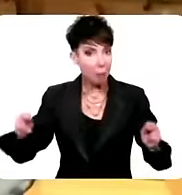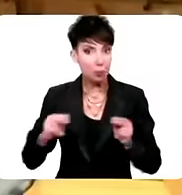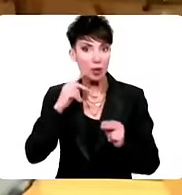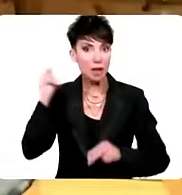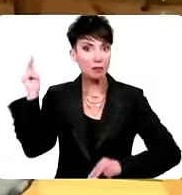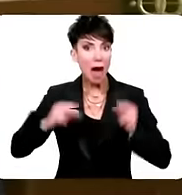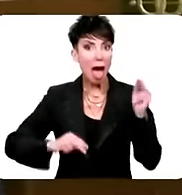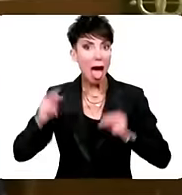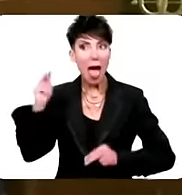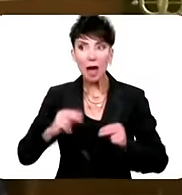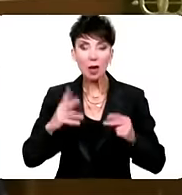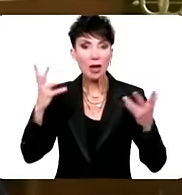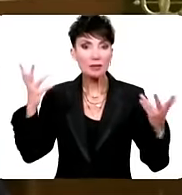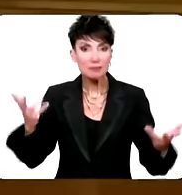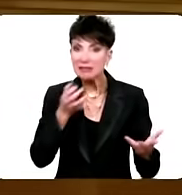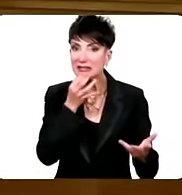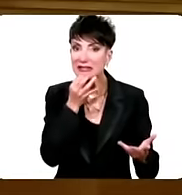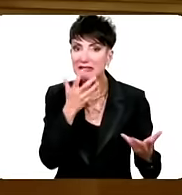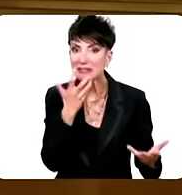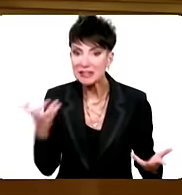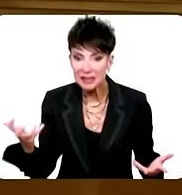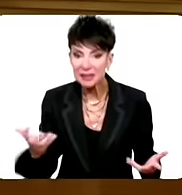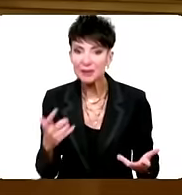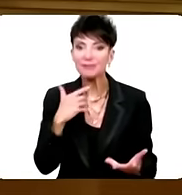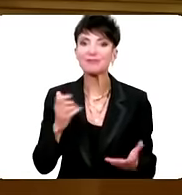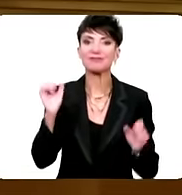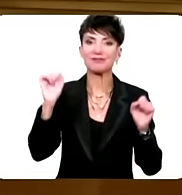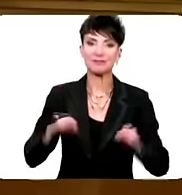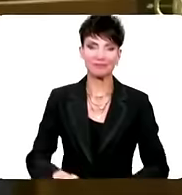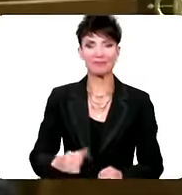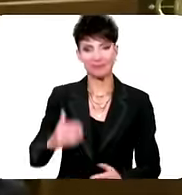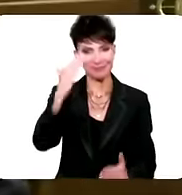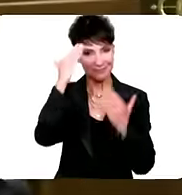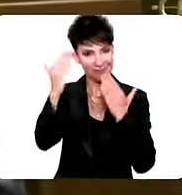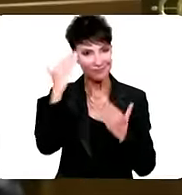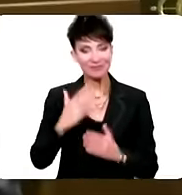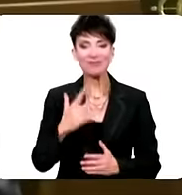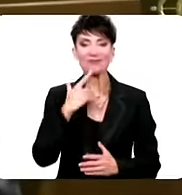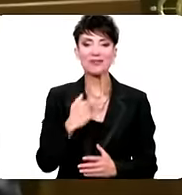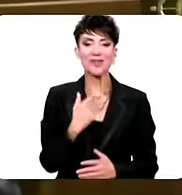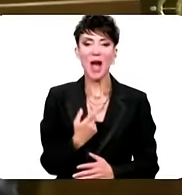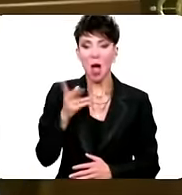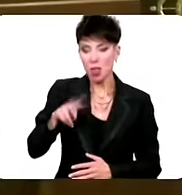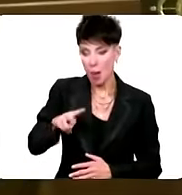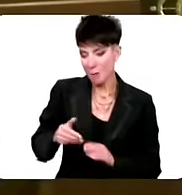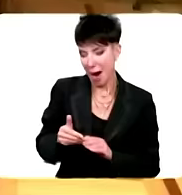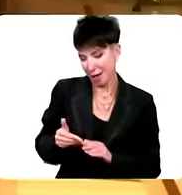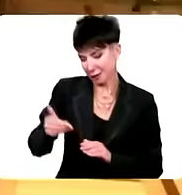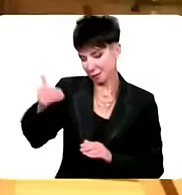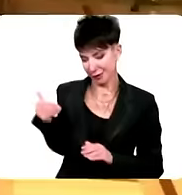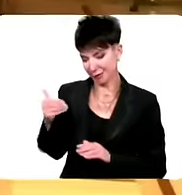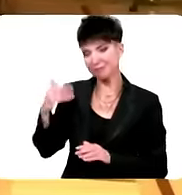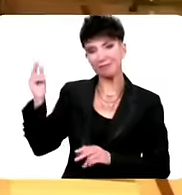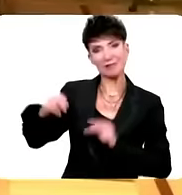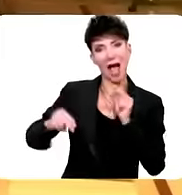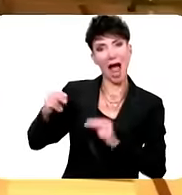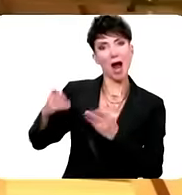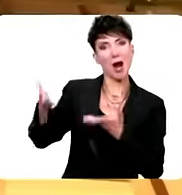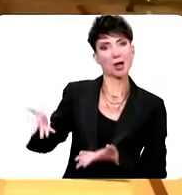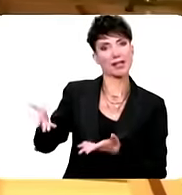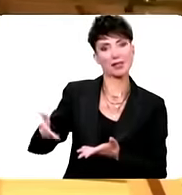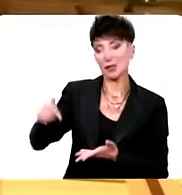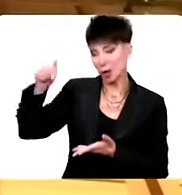Κύριε Πρόεδρε, να σας ευχαριστήσω πολύ για αυτή τη συζήτηση. Είναι η πρώτη συνέντευξη μετά τις ευρωεκλογές. Είμαστε δύο μέρες μετά τις ευρωεκλογές. Έχουμε ένα αποτέλεσμα το οποίο